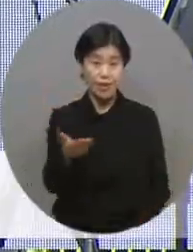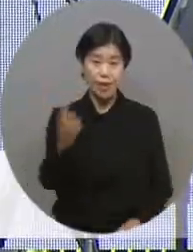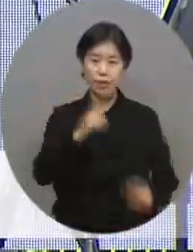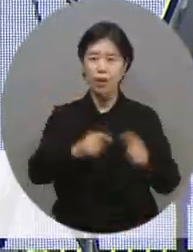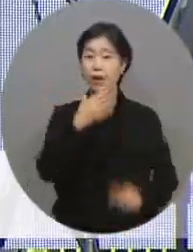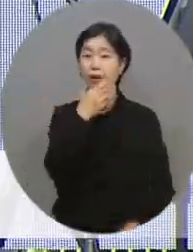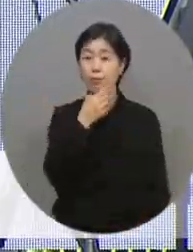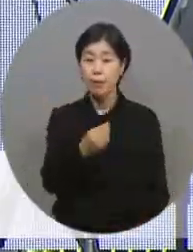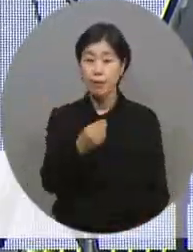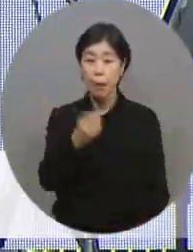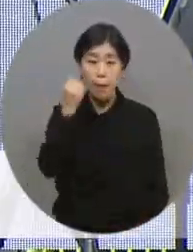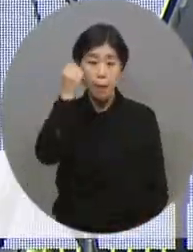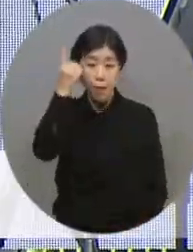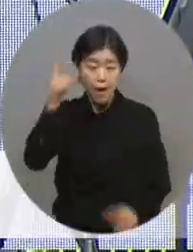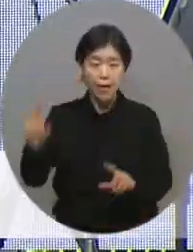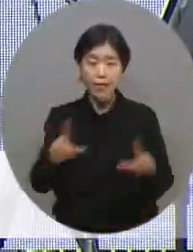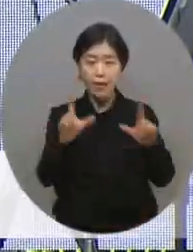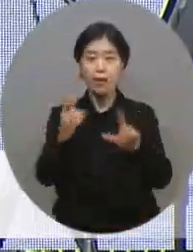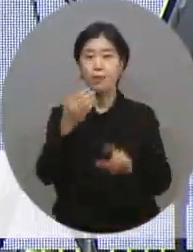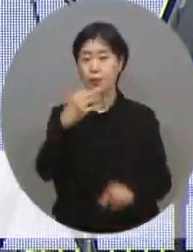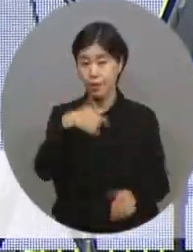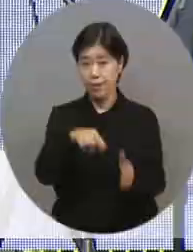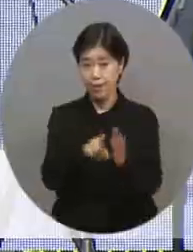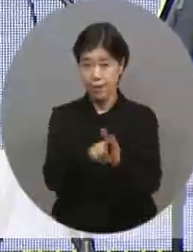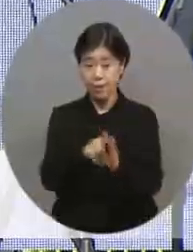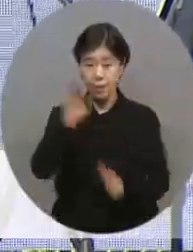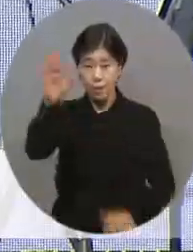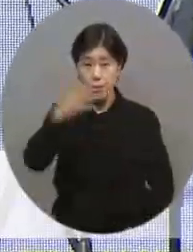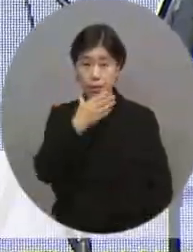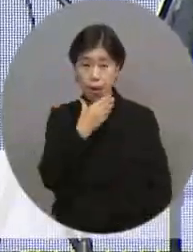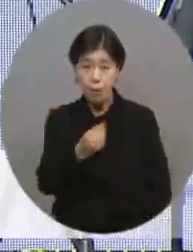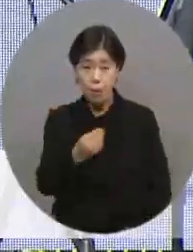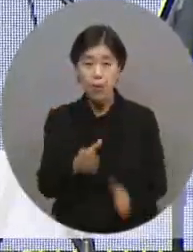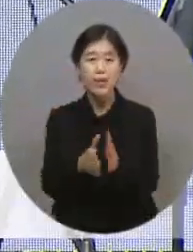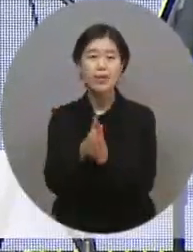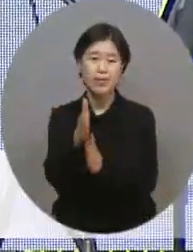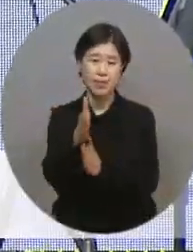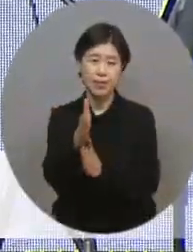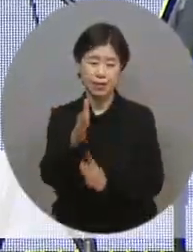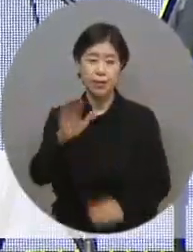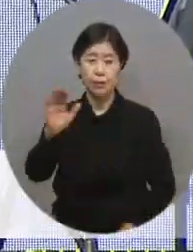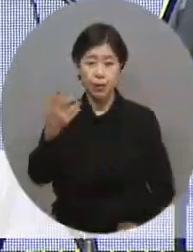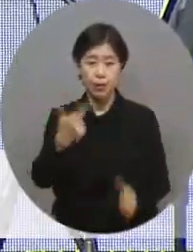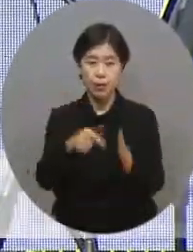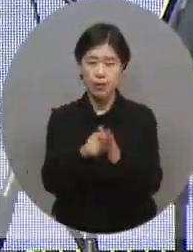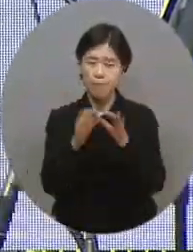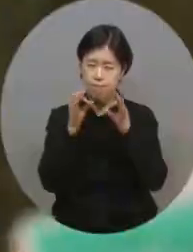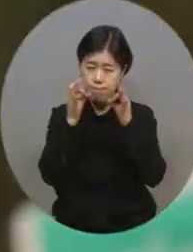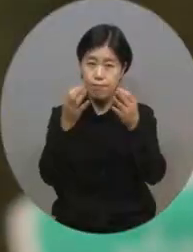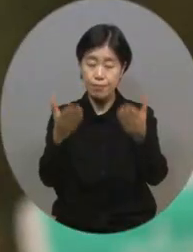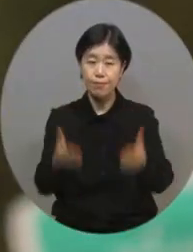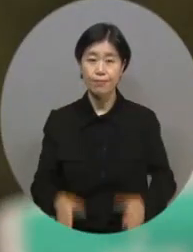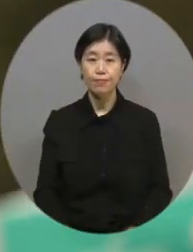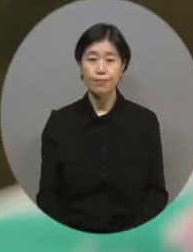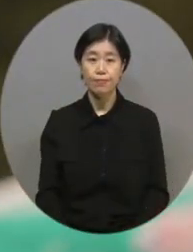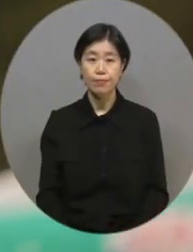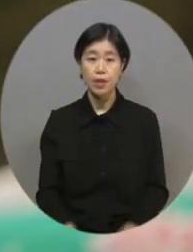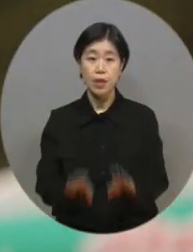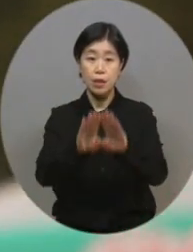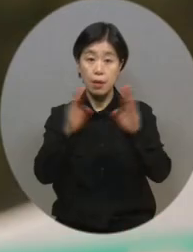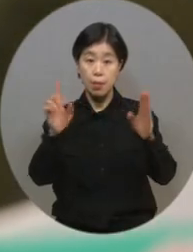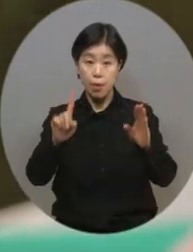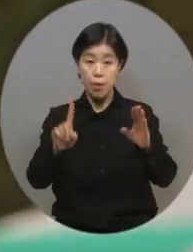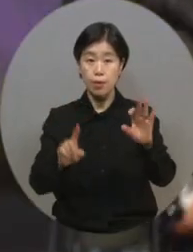행복하고 창의적으로 살아갈 수 있도록 미래의 행복지 완주군을 만들어가도록 최선의 노력을 다하겠습니다. 개막일인